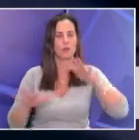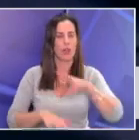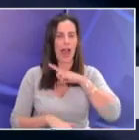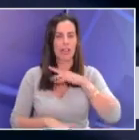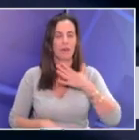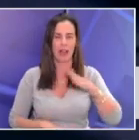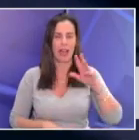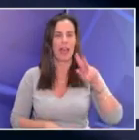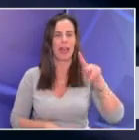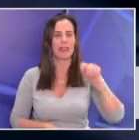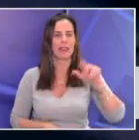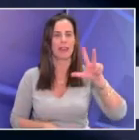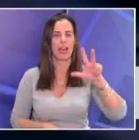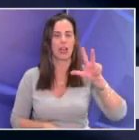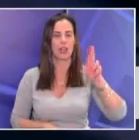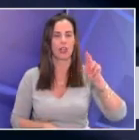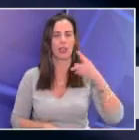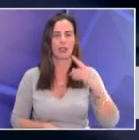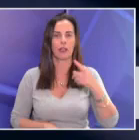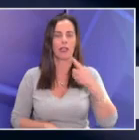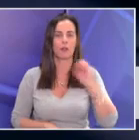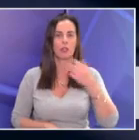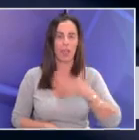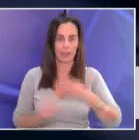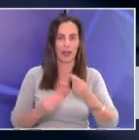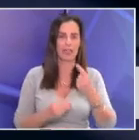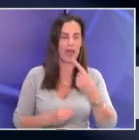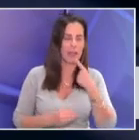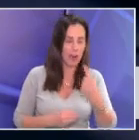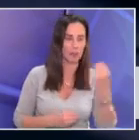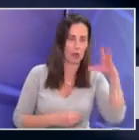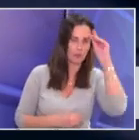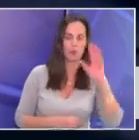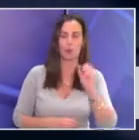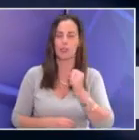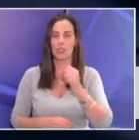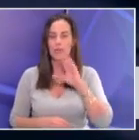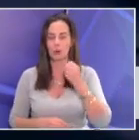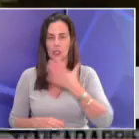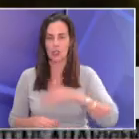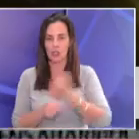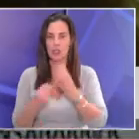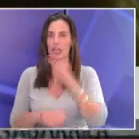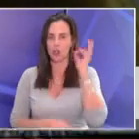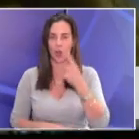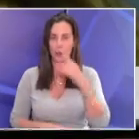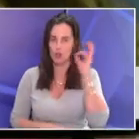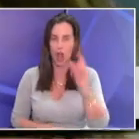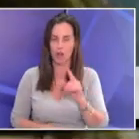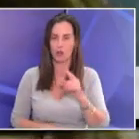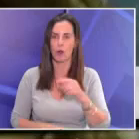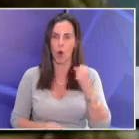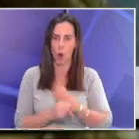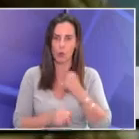רוצה שהדבר יאמר, תן אותו לגבר, אם אתה רוצה שהדבר יעשה, תן אותו לאישה. אני בכלל טוענת שהאישה